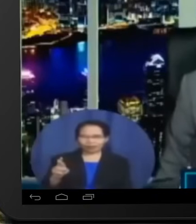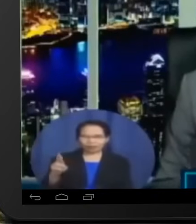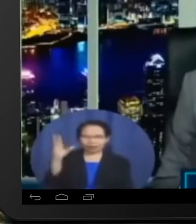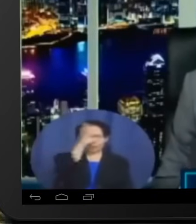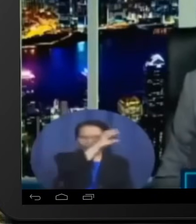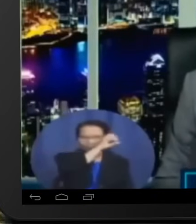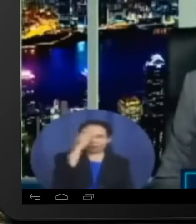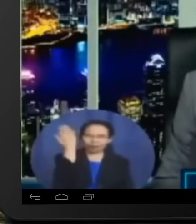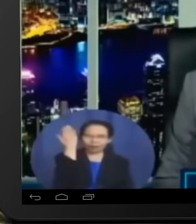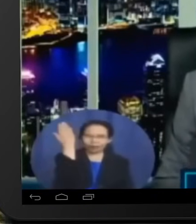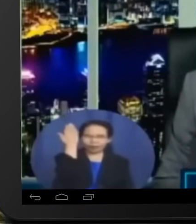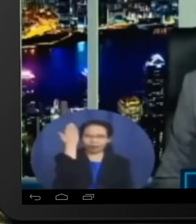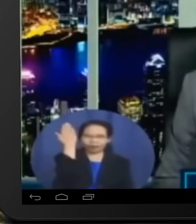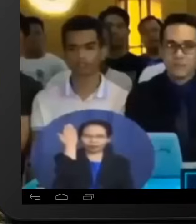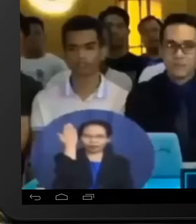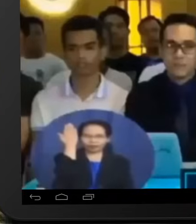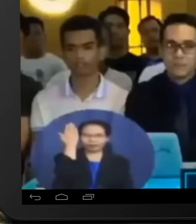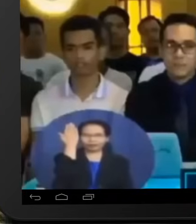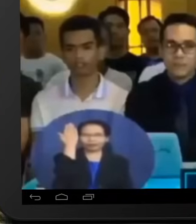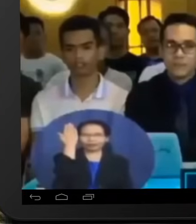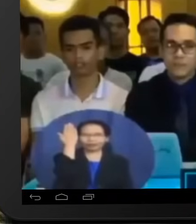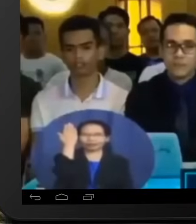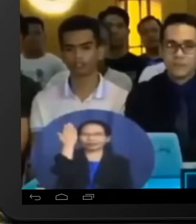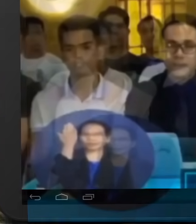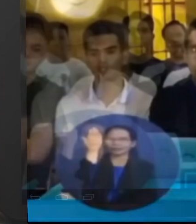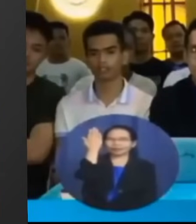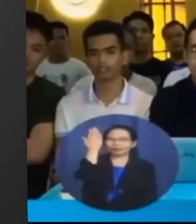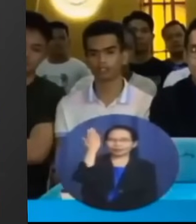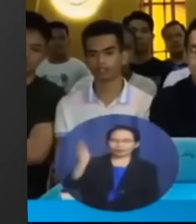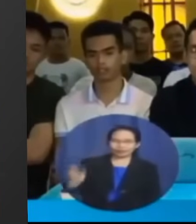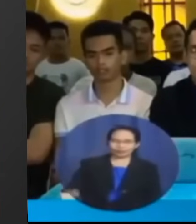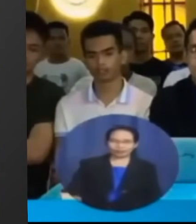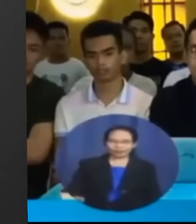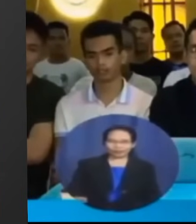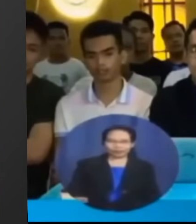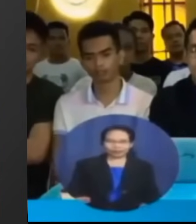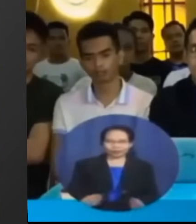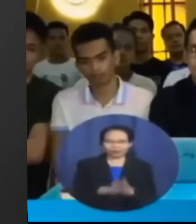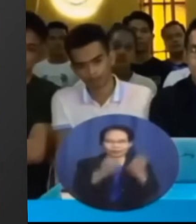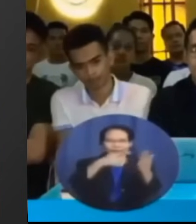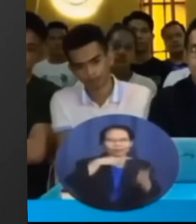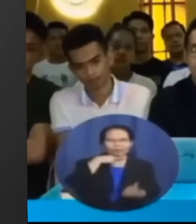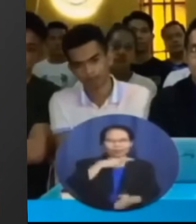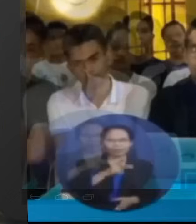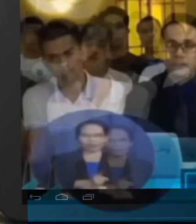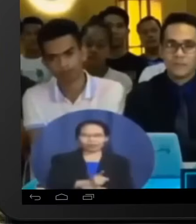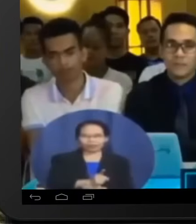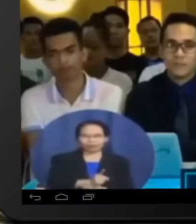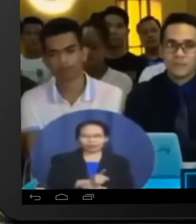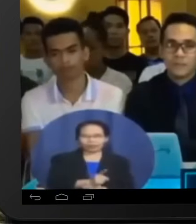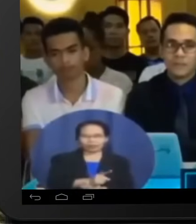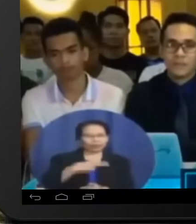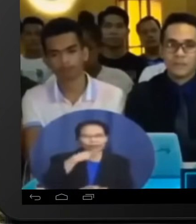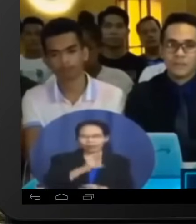Praise undeserved is slander in disguise. Ang papuri na hindi naman talaga totoo, hindi